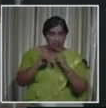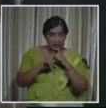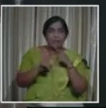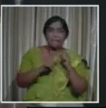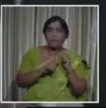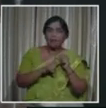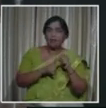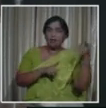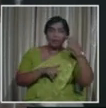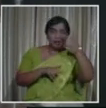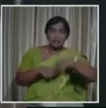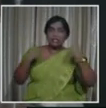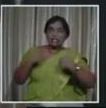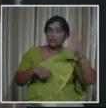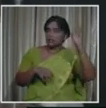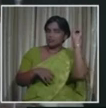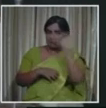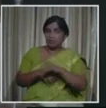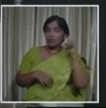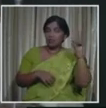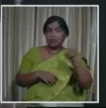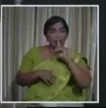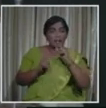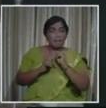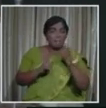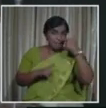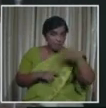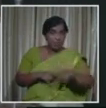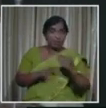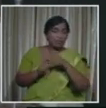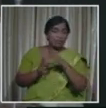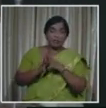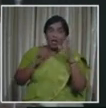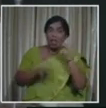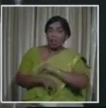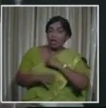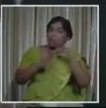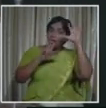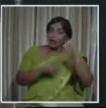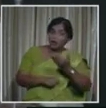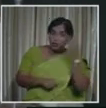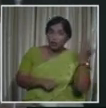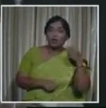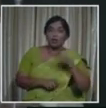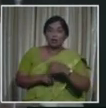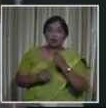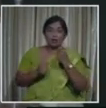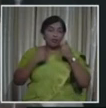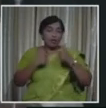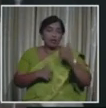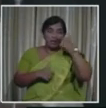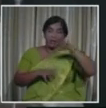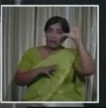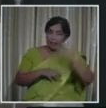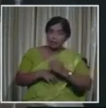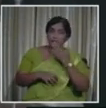දා ගන්න පෙට්‍රෝලියම් එකේ සභාපති කරලා මොකද ඒ මිනිස්සයා කියනවා පෙට්‍රෝලියම් එකට මීට වැඩිය ලාභයට ගේන්න පුළුවන් තෙල් ටික මීට වැඩිය ප්‍රමිතියෙන් තියෙන තෙල් ටික ගේන්න